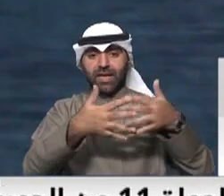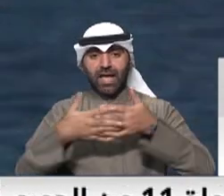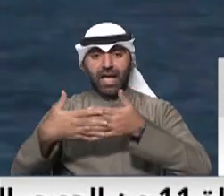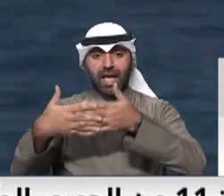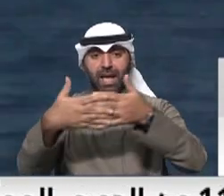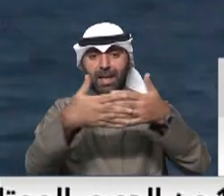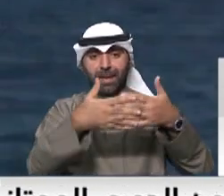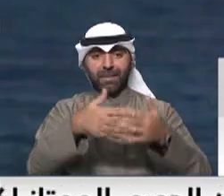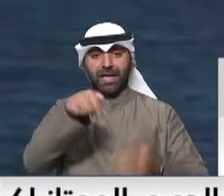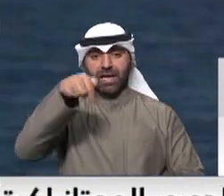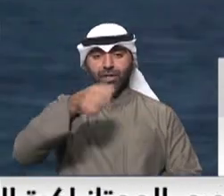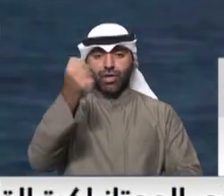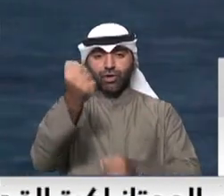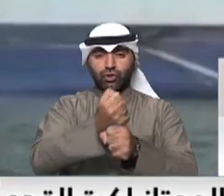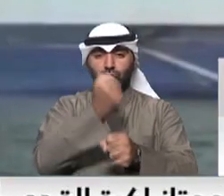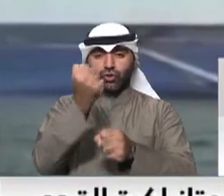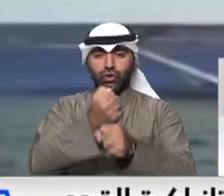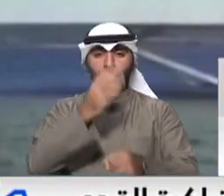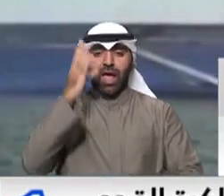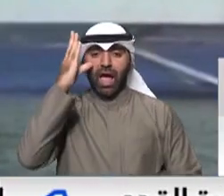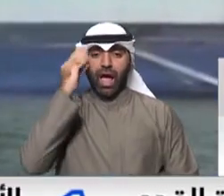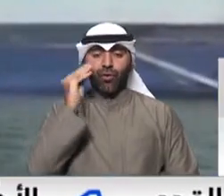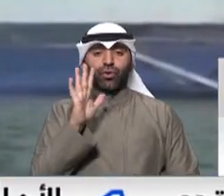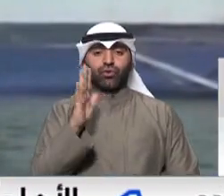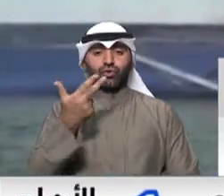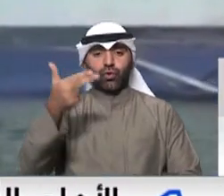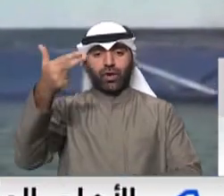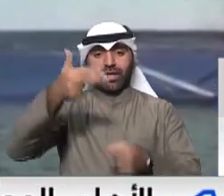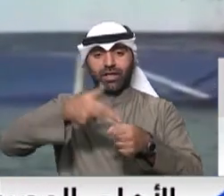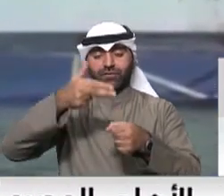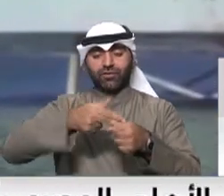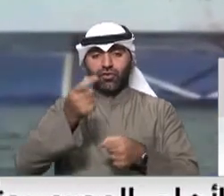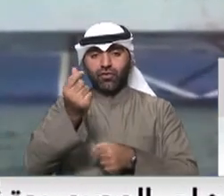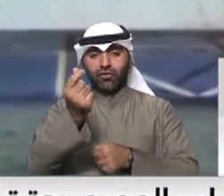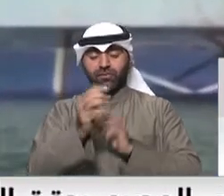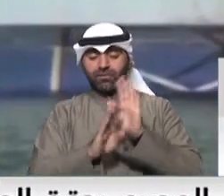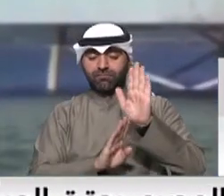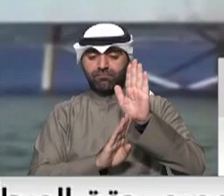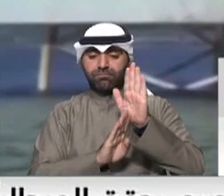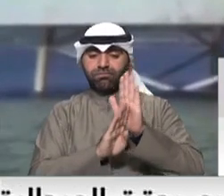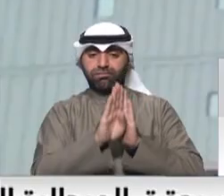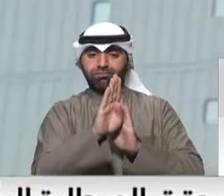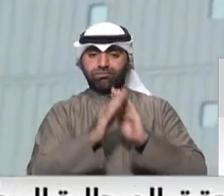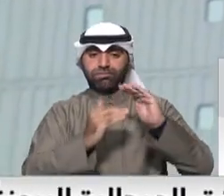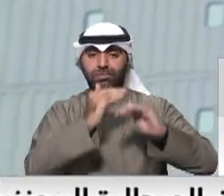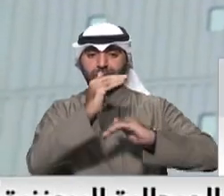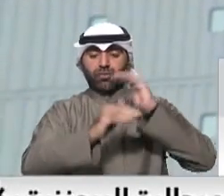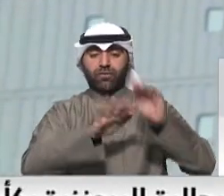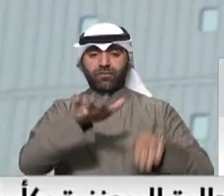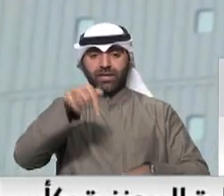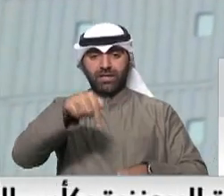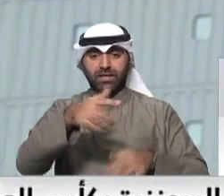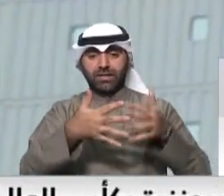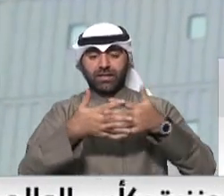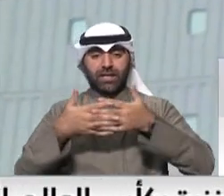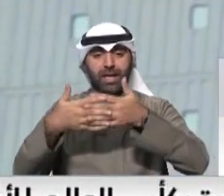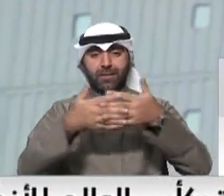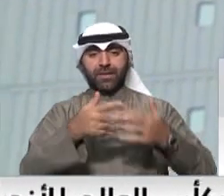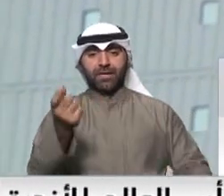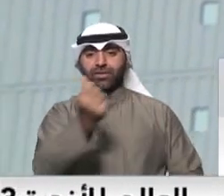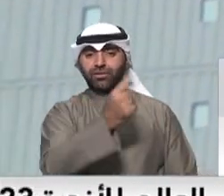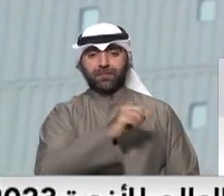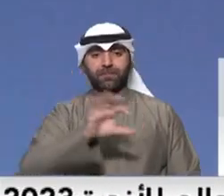الإمدادات. وهبطت العقود الأجل خام برنت بمقدار 32 سنتا ليبلغ بذلك مستوى 79 دولارا